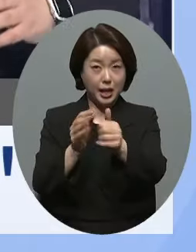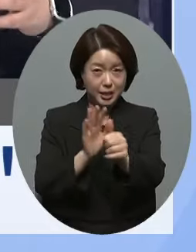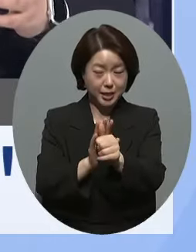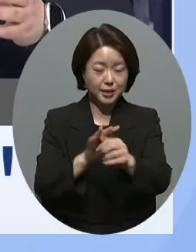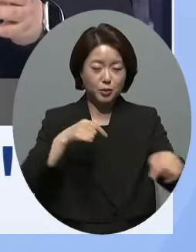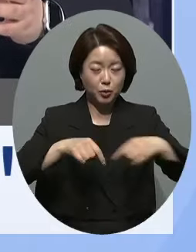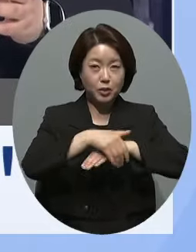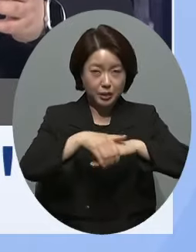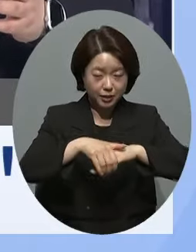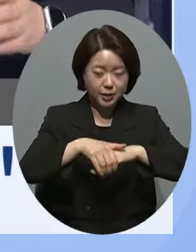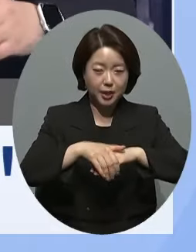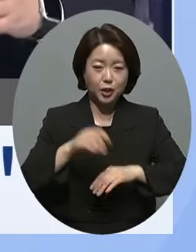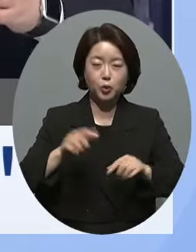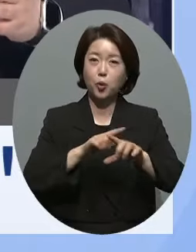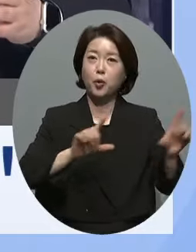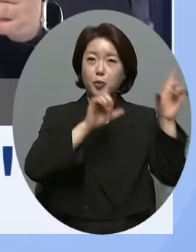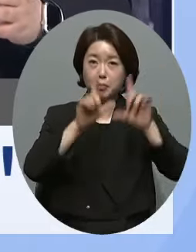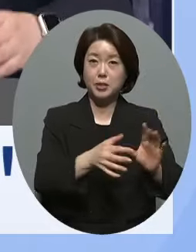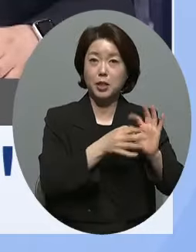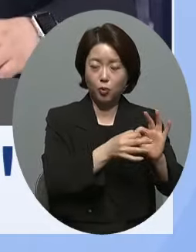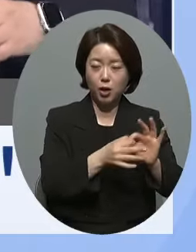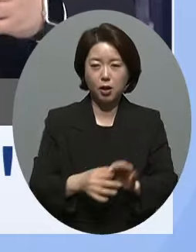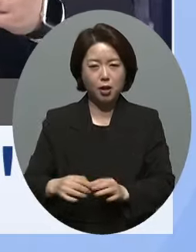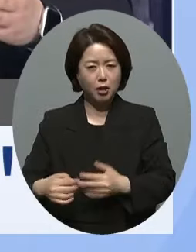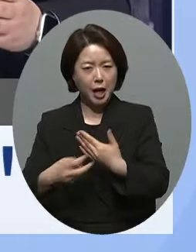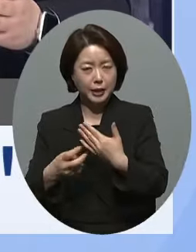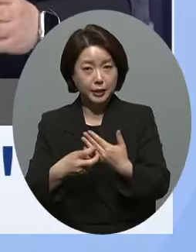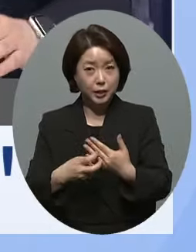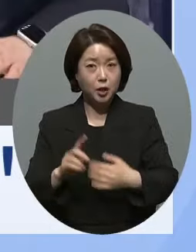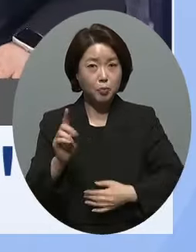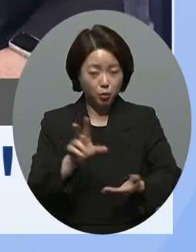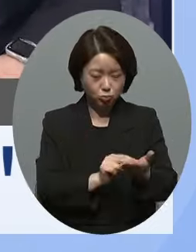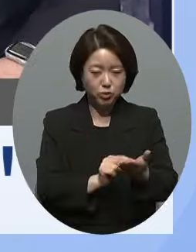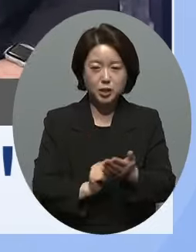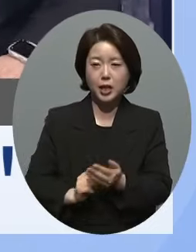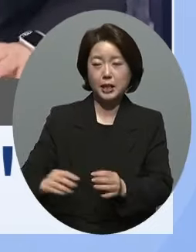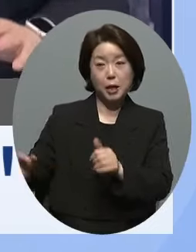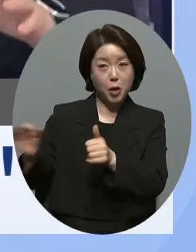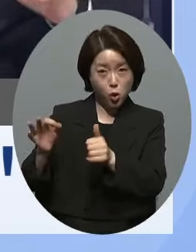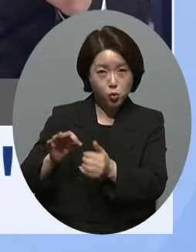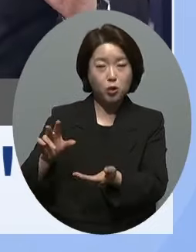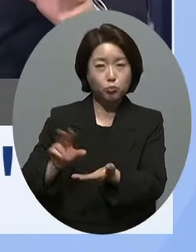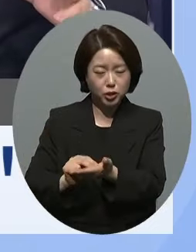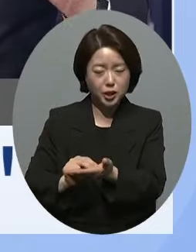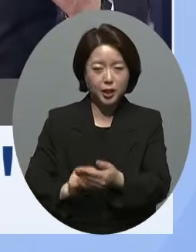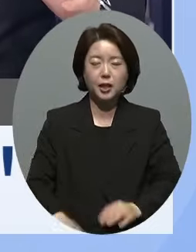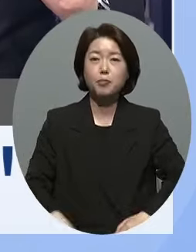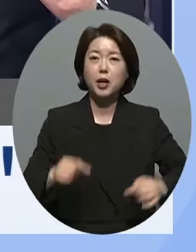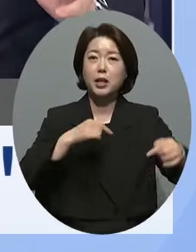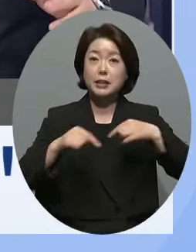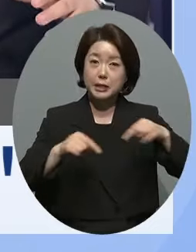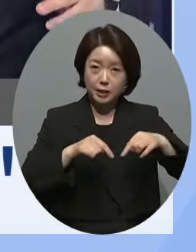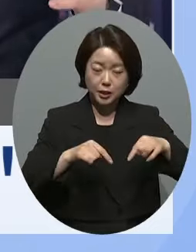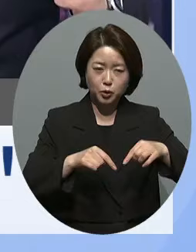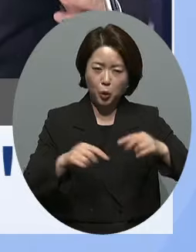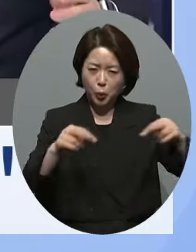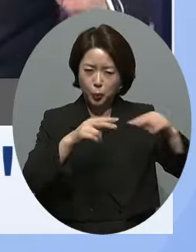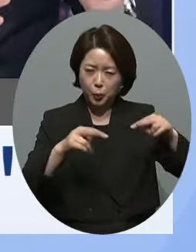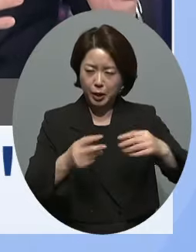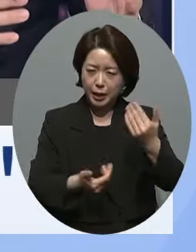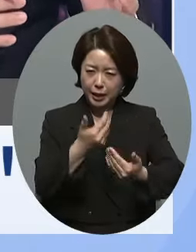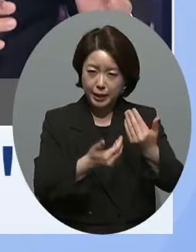최근에 민생과 관련된 거 그리 의대 주문이라는 뭐 연금 개혁이라는 이런 것들에 대해서 이제 조금 정치적으로 정쟁이 있고 좀 갈등